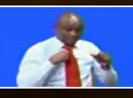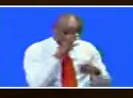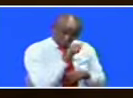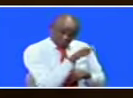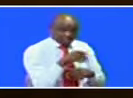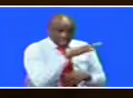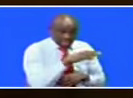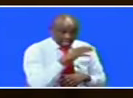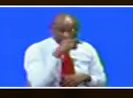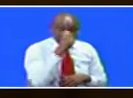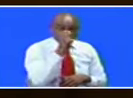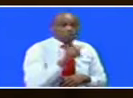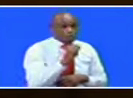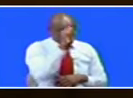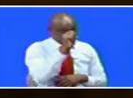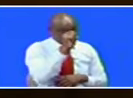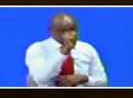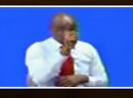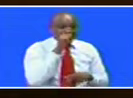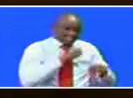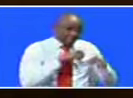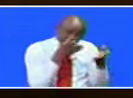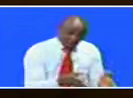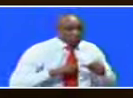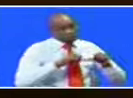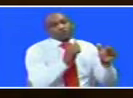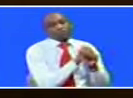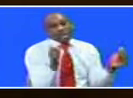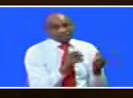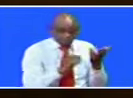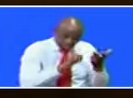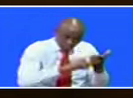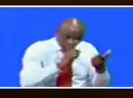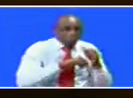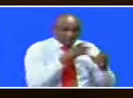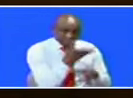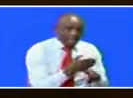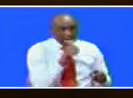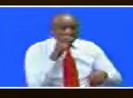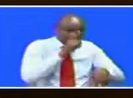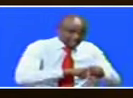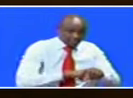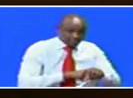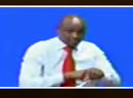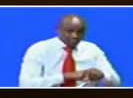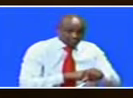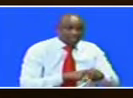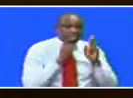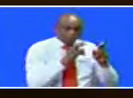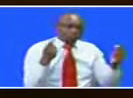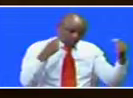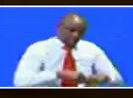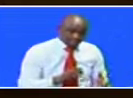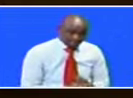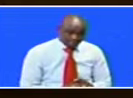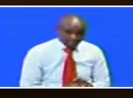Kipsoin, Keyo North, na wakati huu wanaendelea kuhesabu. So wakati wote results itafika hapa.